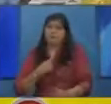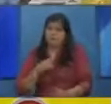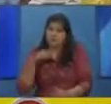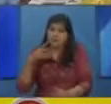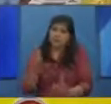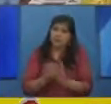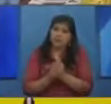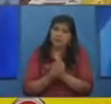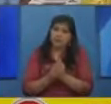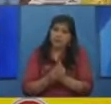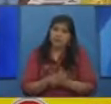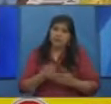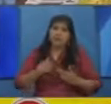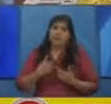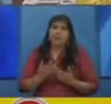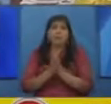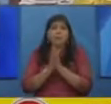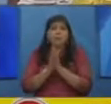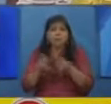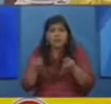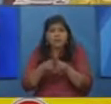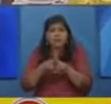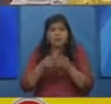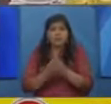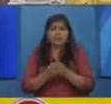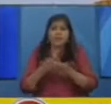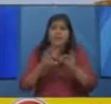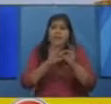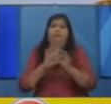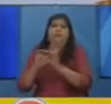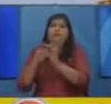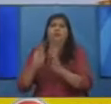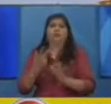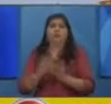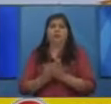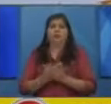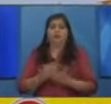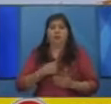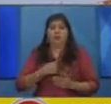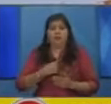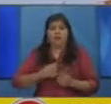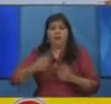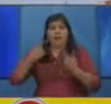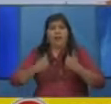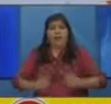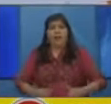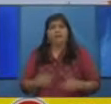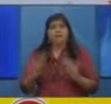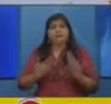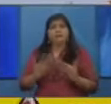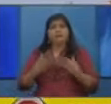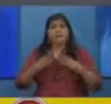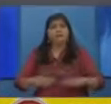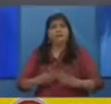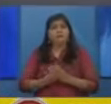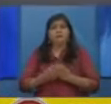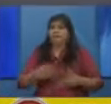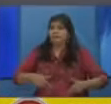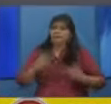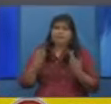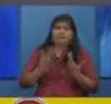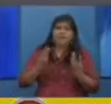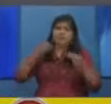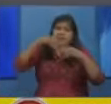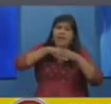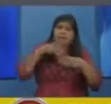हमें भक्ति के माध्यम से एकजुट किया। हमारे नित्य जीवन में भी ये बातें कैसे घुल गई